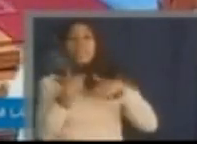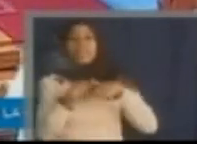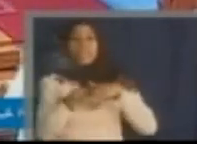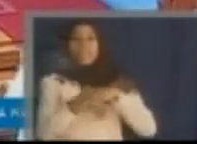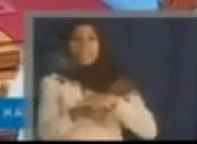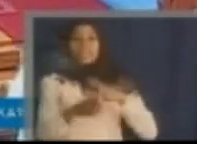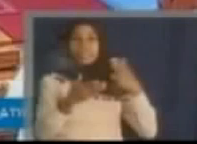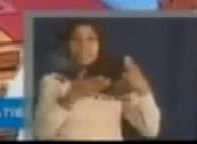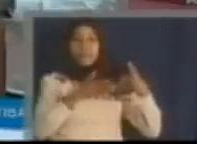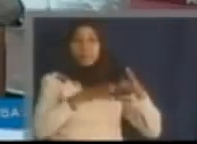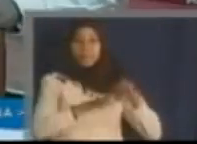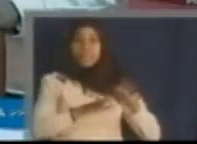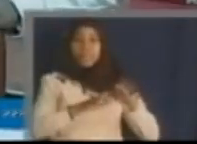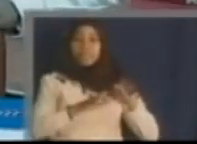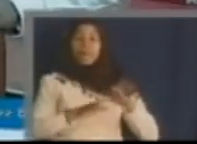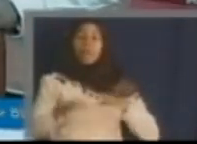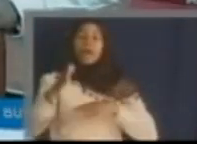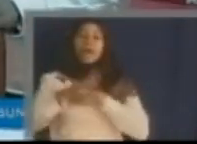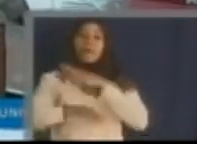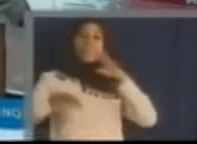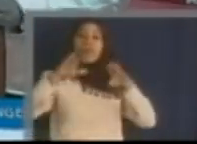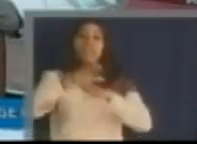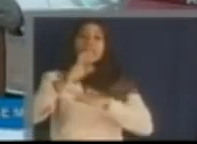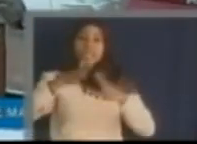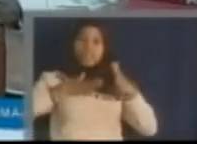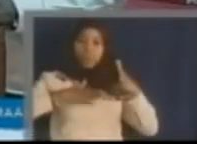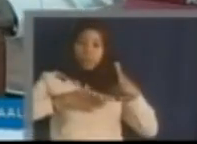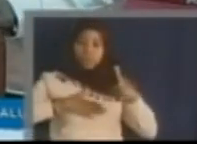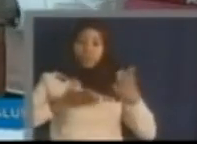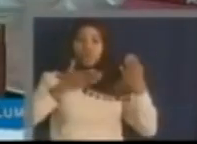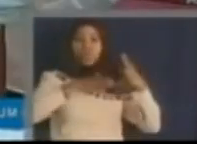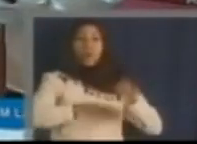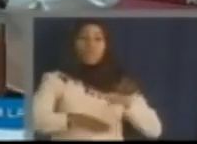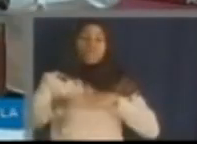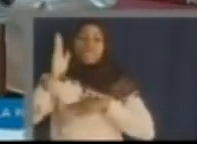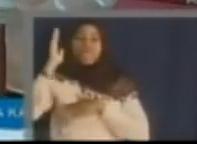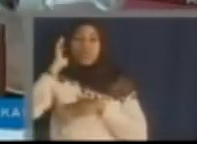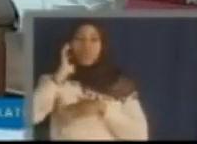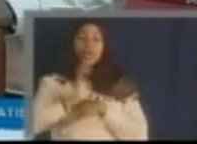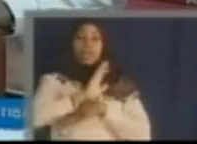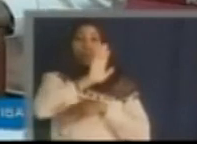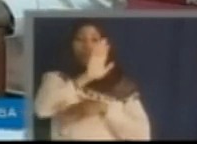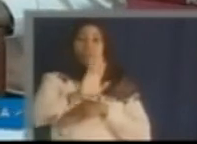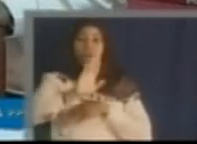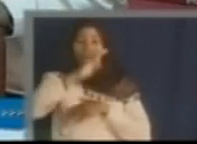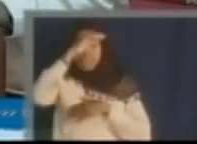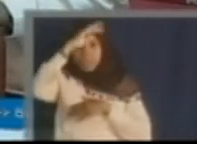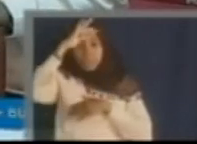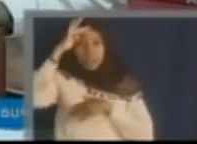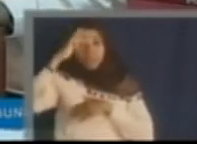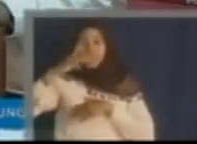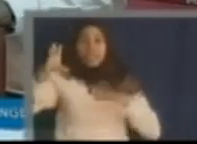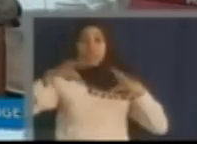tuko pamoja naye katika msiba huo. Nataka niseme hayo kwa niaba ya kamati na pengine kwa niaba ya jumbe wote kuungana na msiba